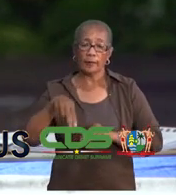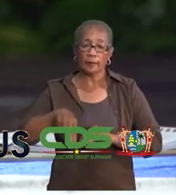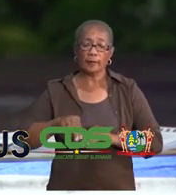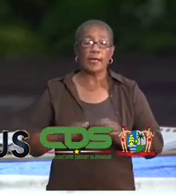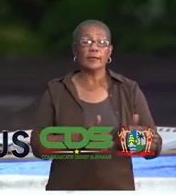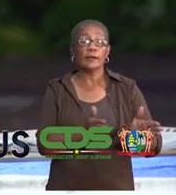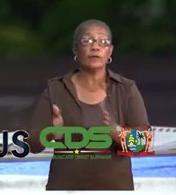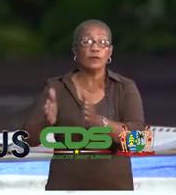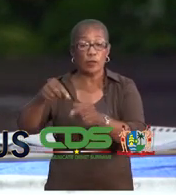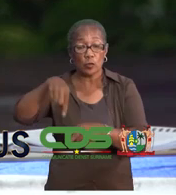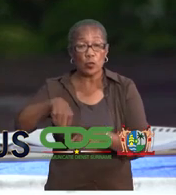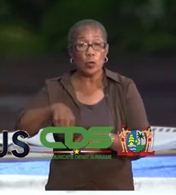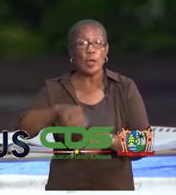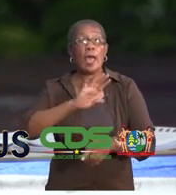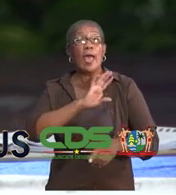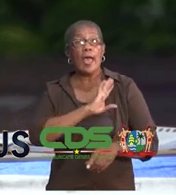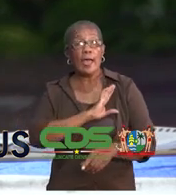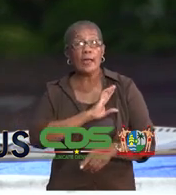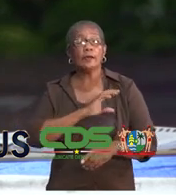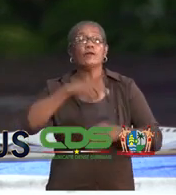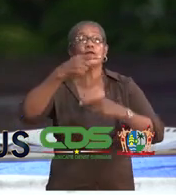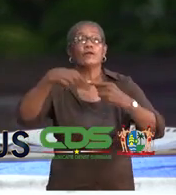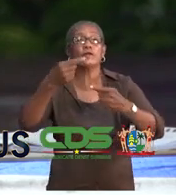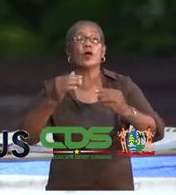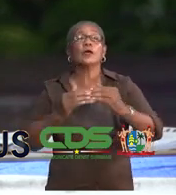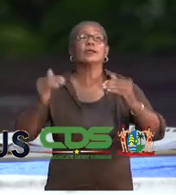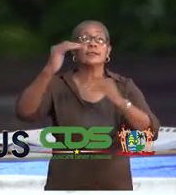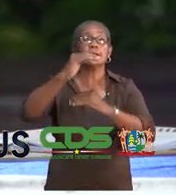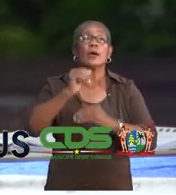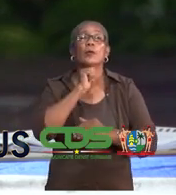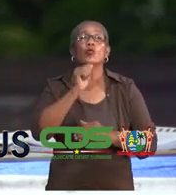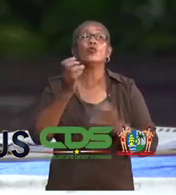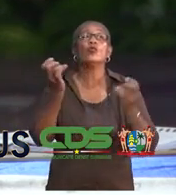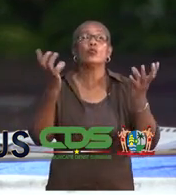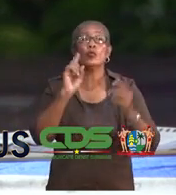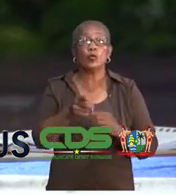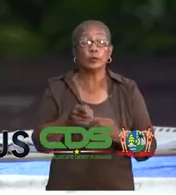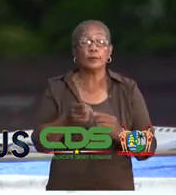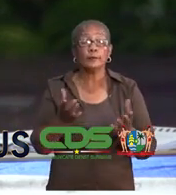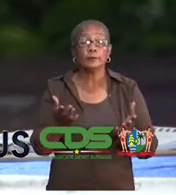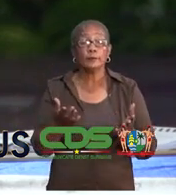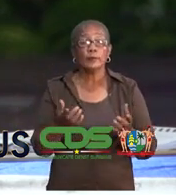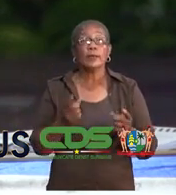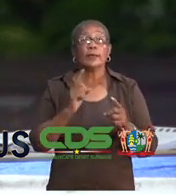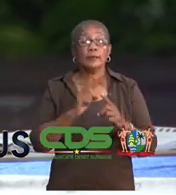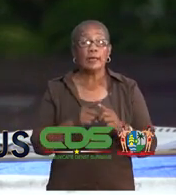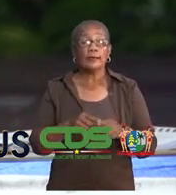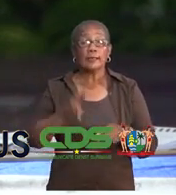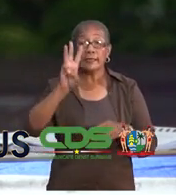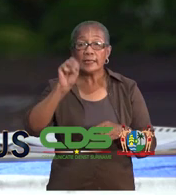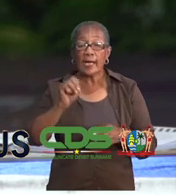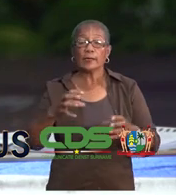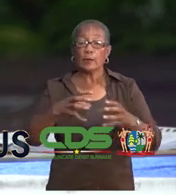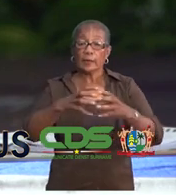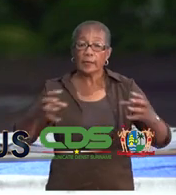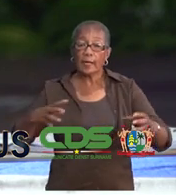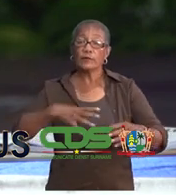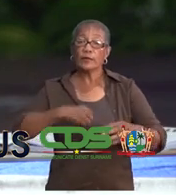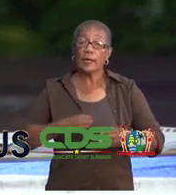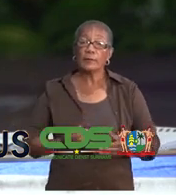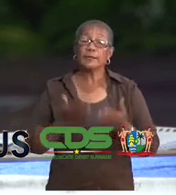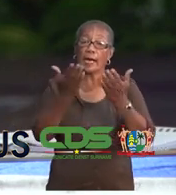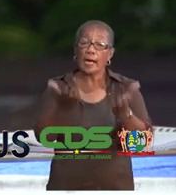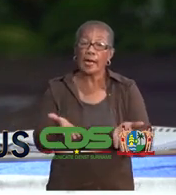zijn en wat de volgende stappen moeten zijn. U weet, er is een expression of interest geweest. 30 bedrijven hebben zich daarvoor